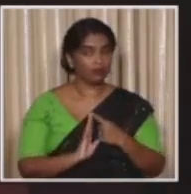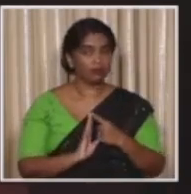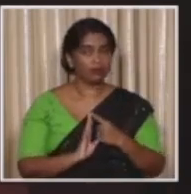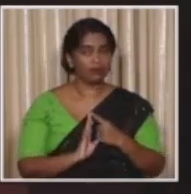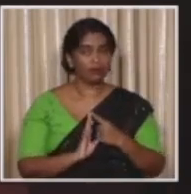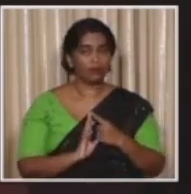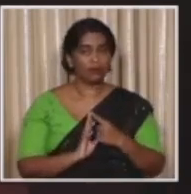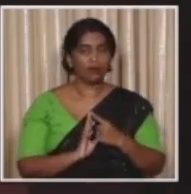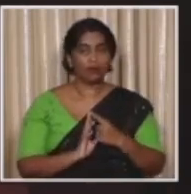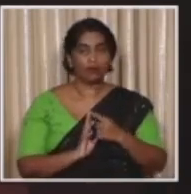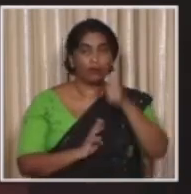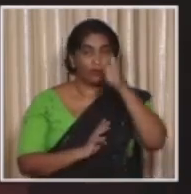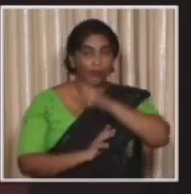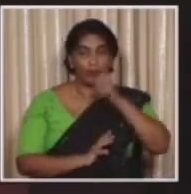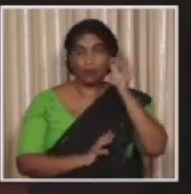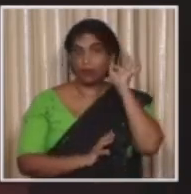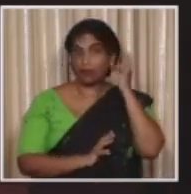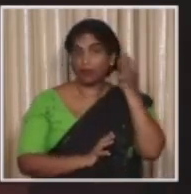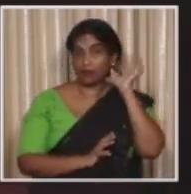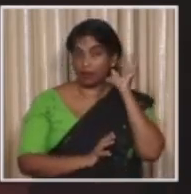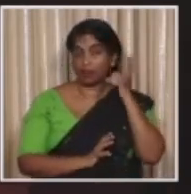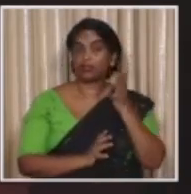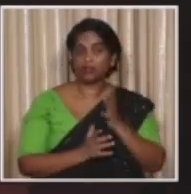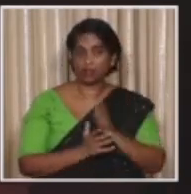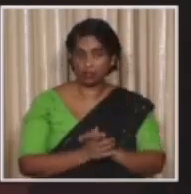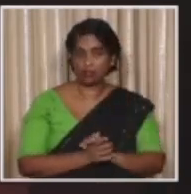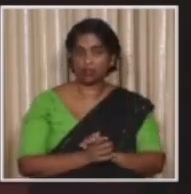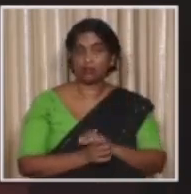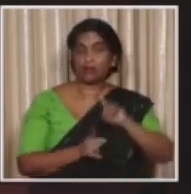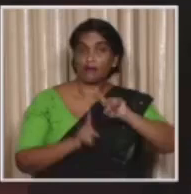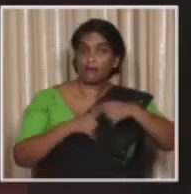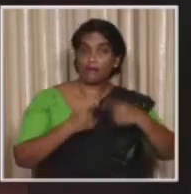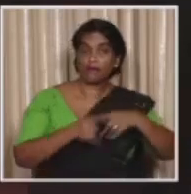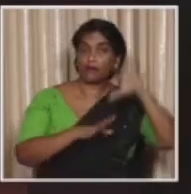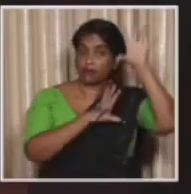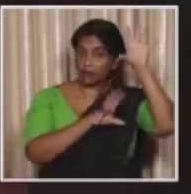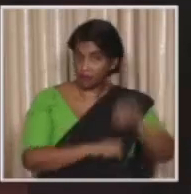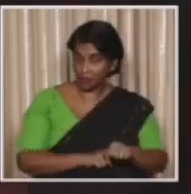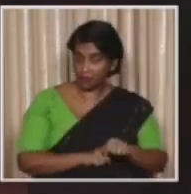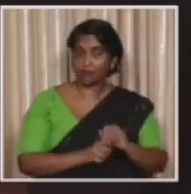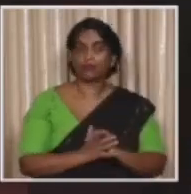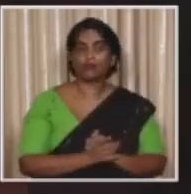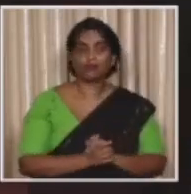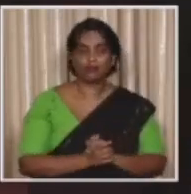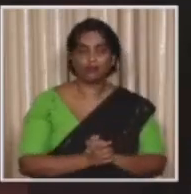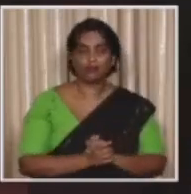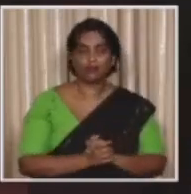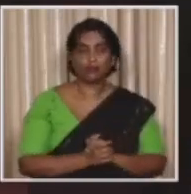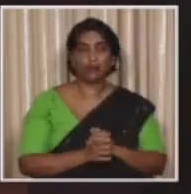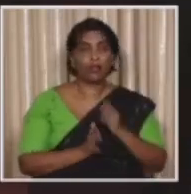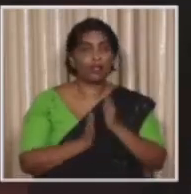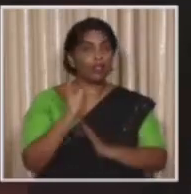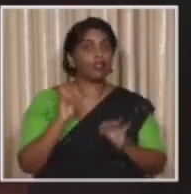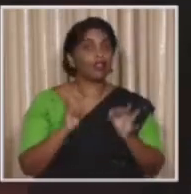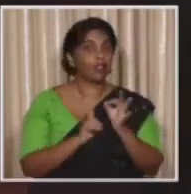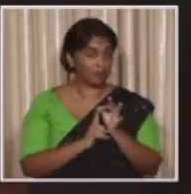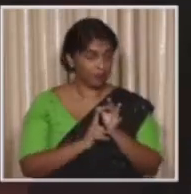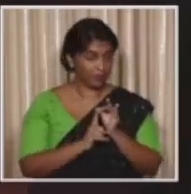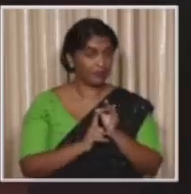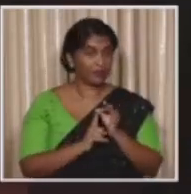අනවසර භාණ්ඩ ප්‍රමාණයක් රත්තරන් සහ අනෙකුත් භාණ්ඩ ගෙනාපු මහජන